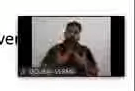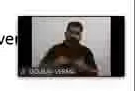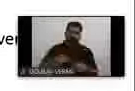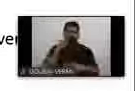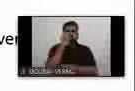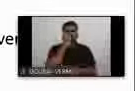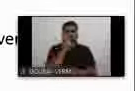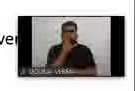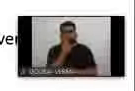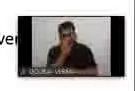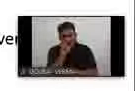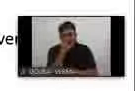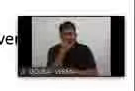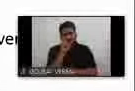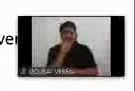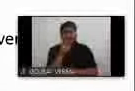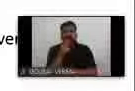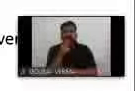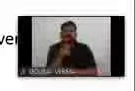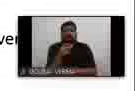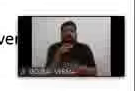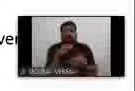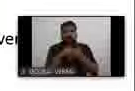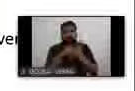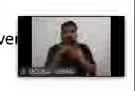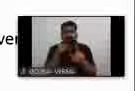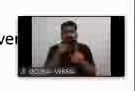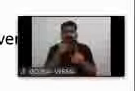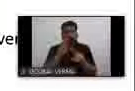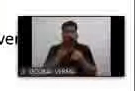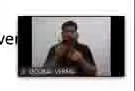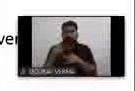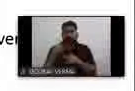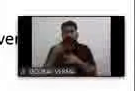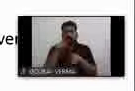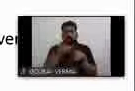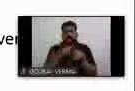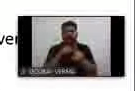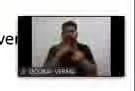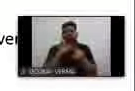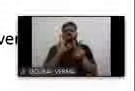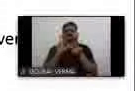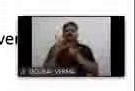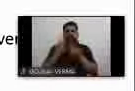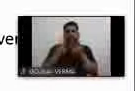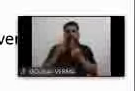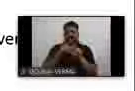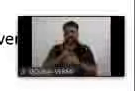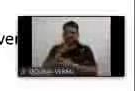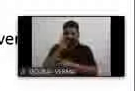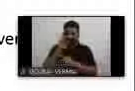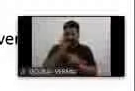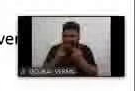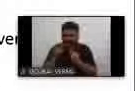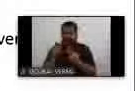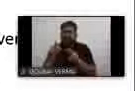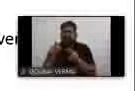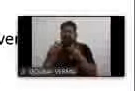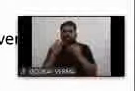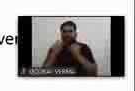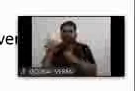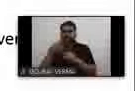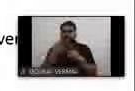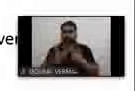ऑलवेज ड्रॉपिंग. सो इस टाइम वेदर आप उस टाइम आपको उसको असेसमेंट करने के लिए जाओगे तो इट विल बी डिफिकल्ट फॉर यू टू